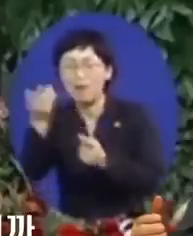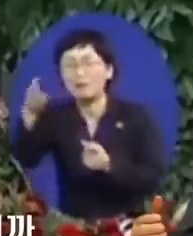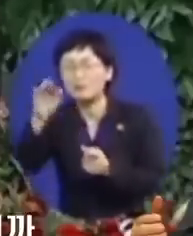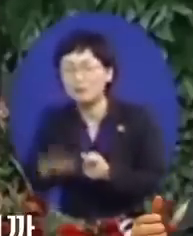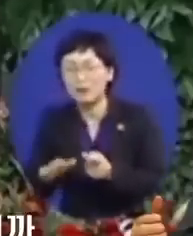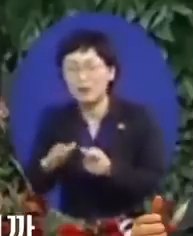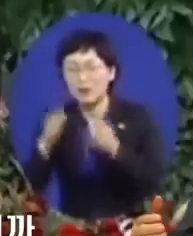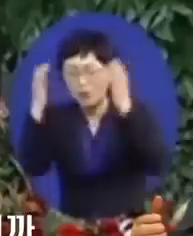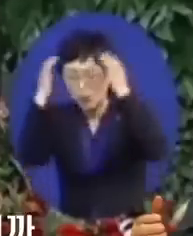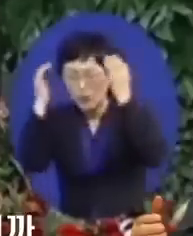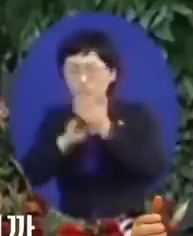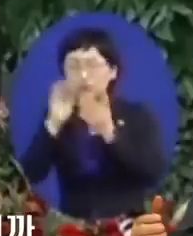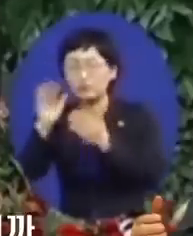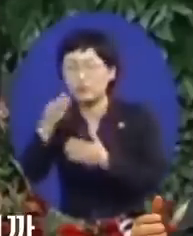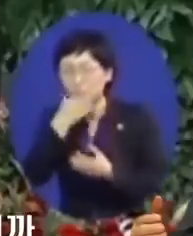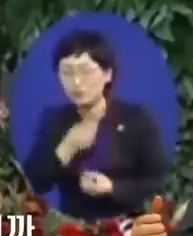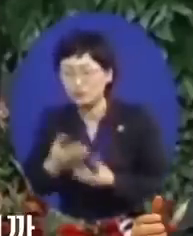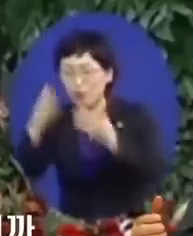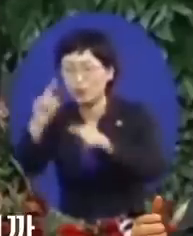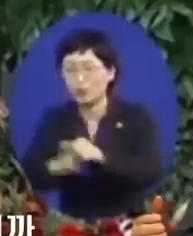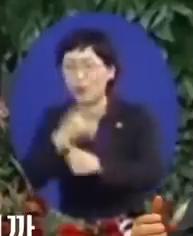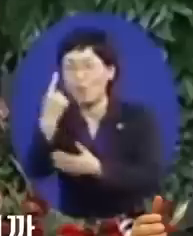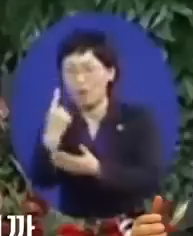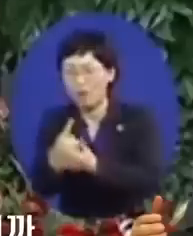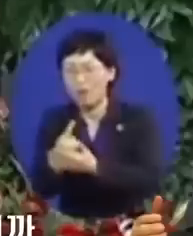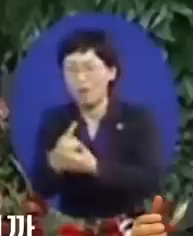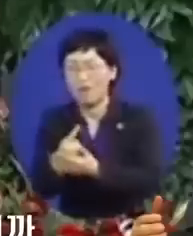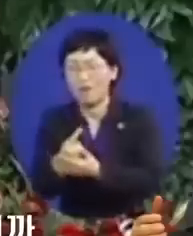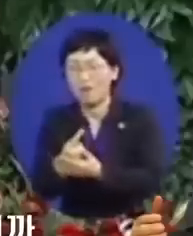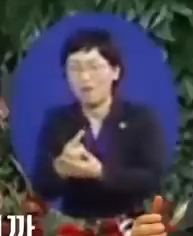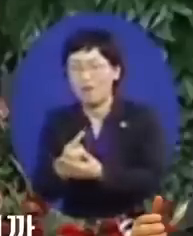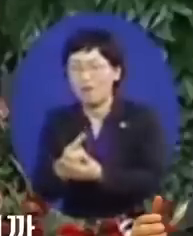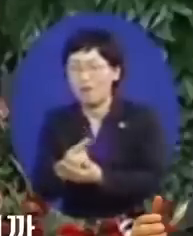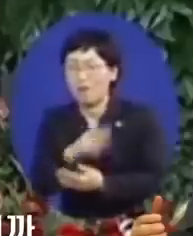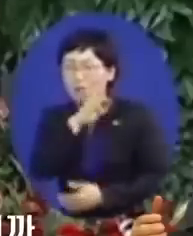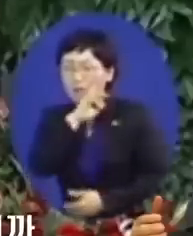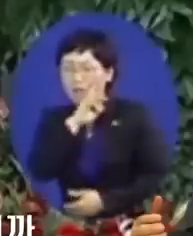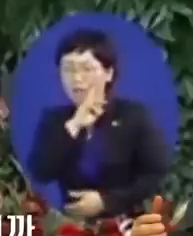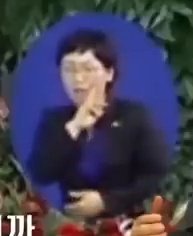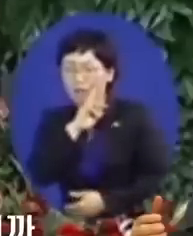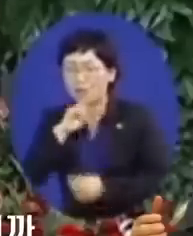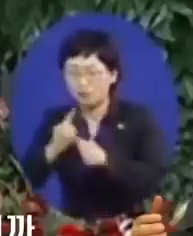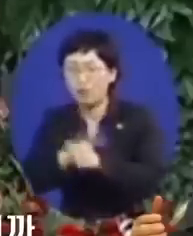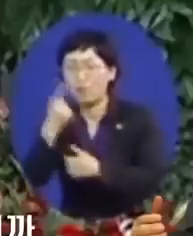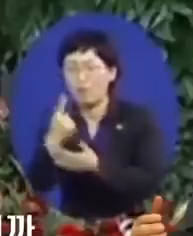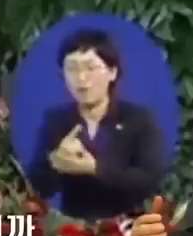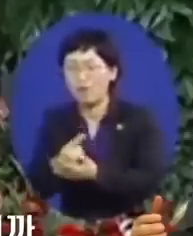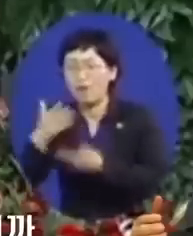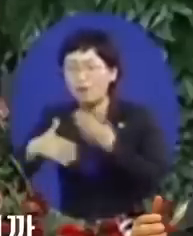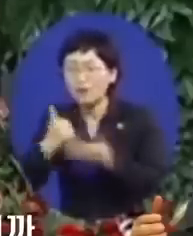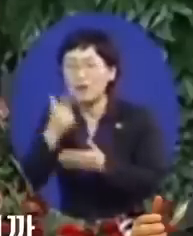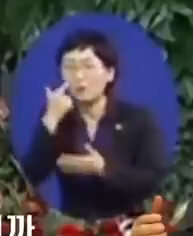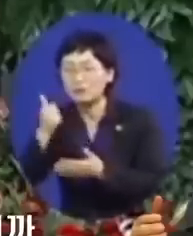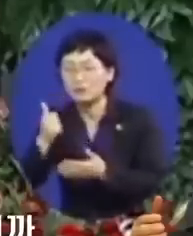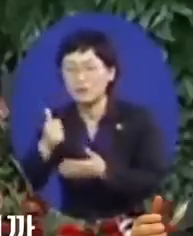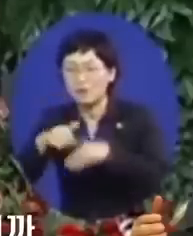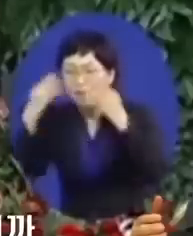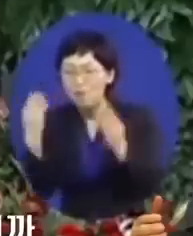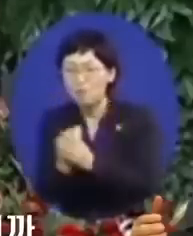있으면 축복도 따라옵니다. 시련이 있으면 평안도 따라오는 것입니다. 아버지 하나님,